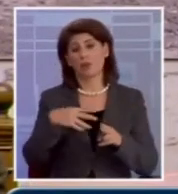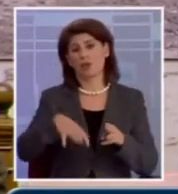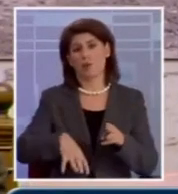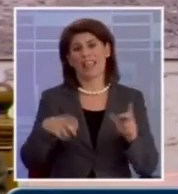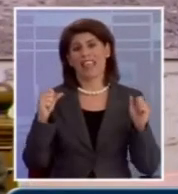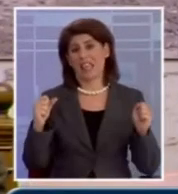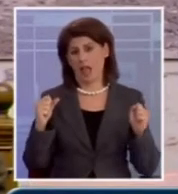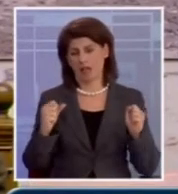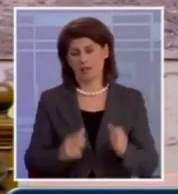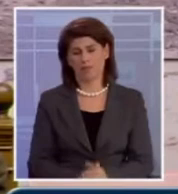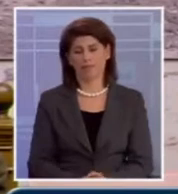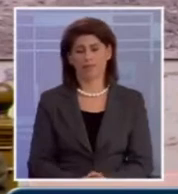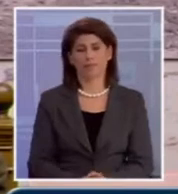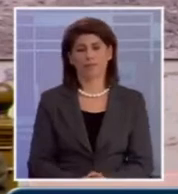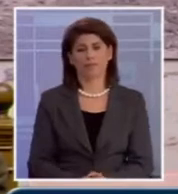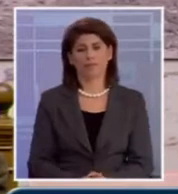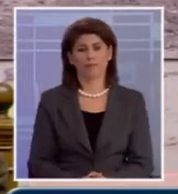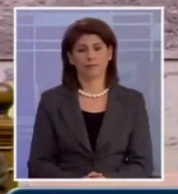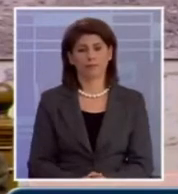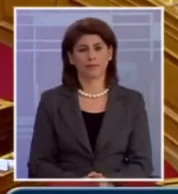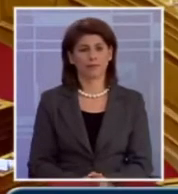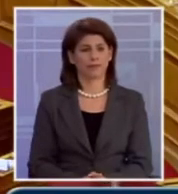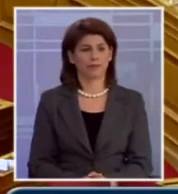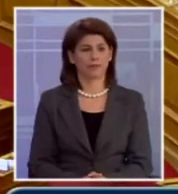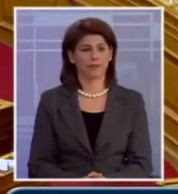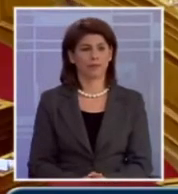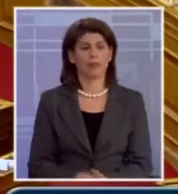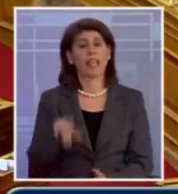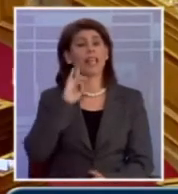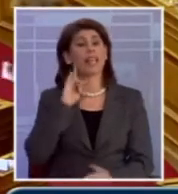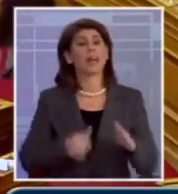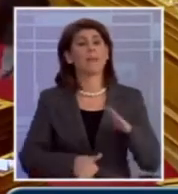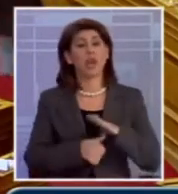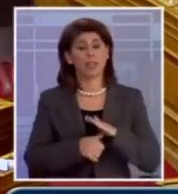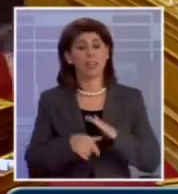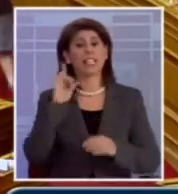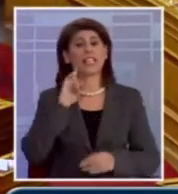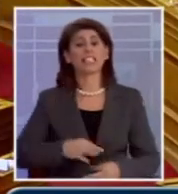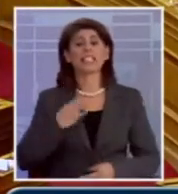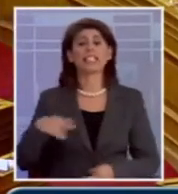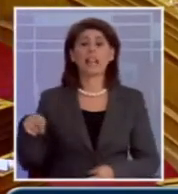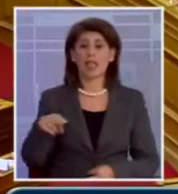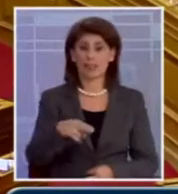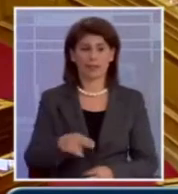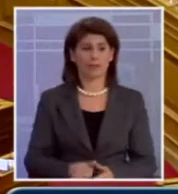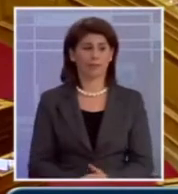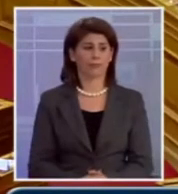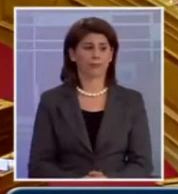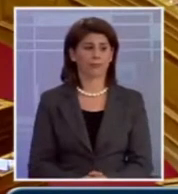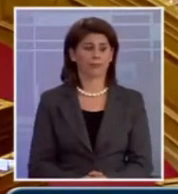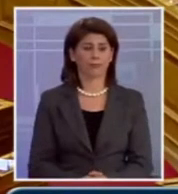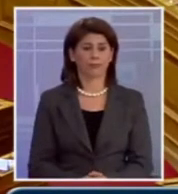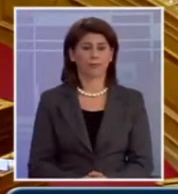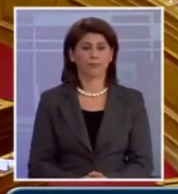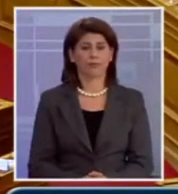τομέα της υγείας. Κυρία Πρόεδρε, κυρίες και κύριοι συνάδελφοι,